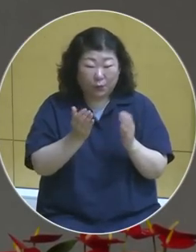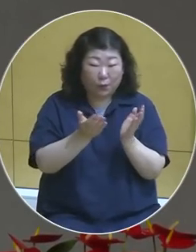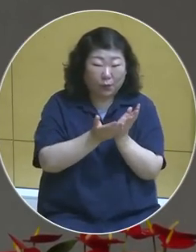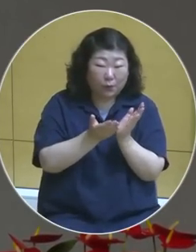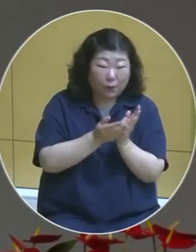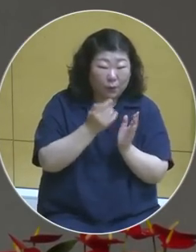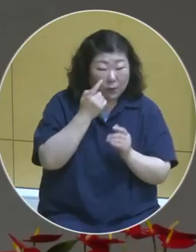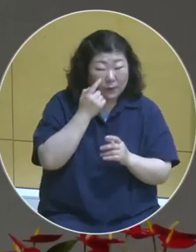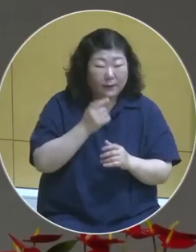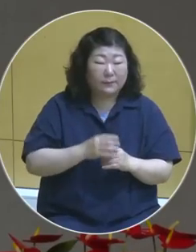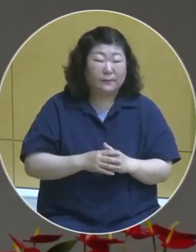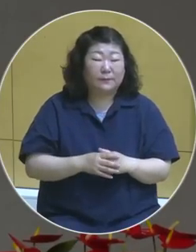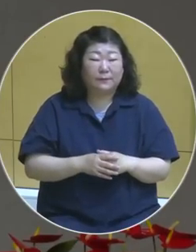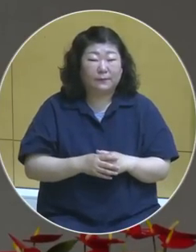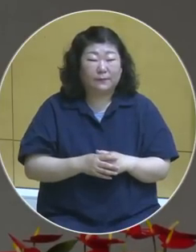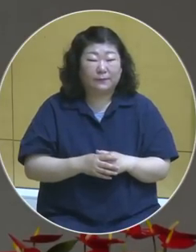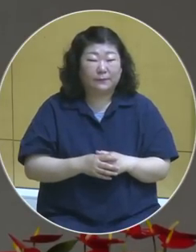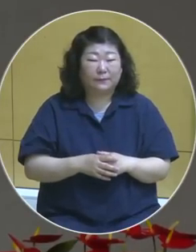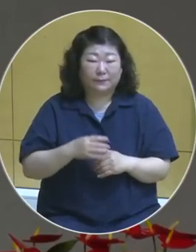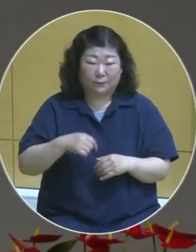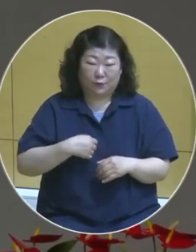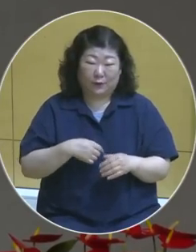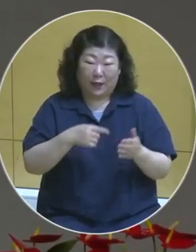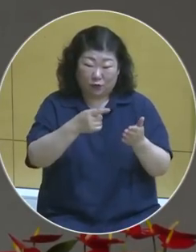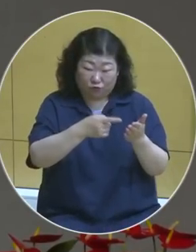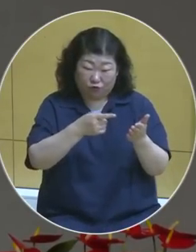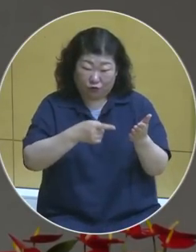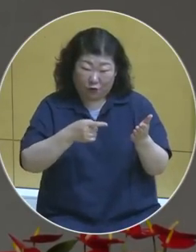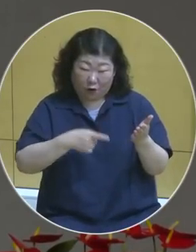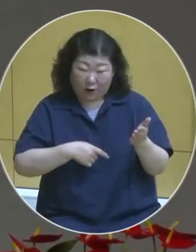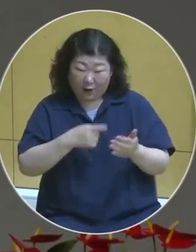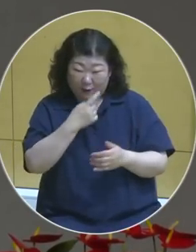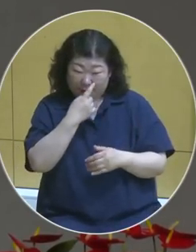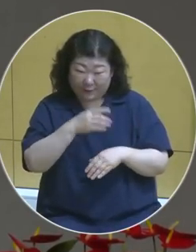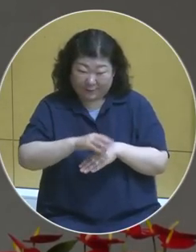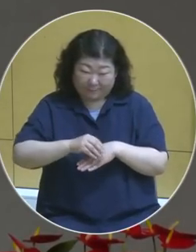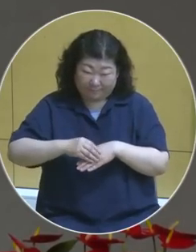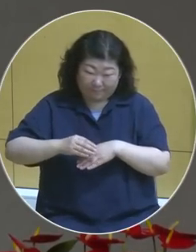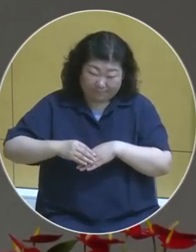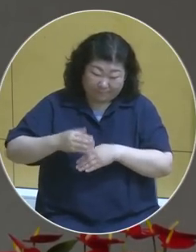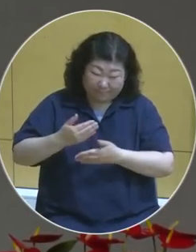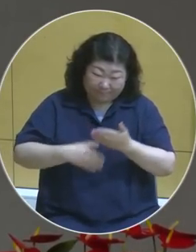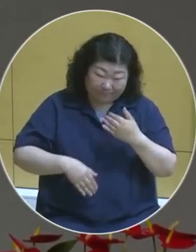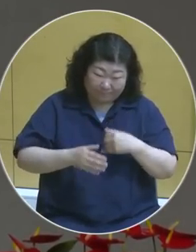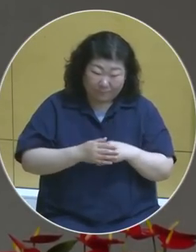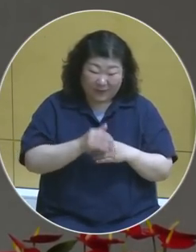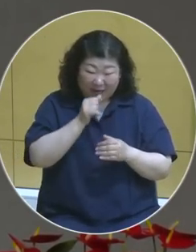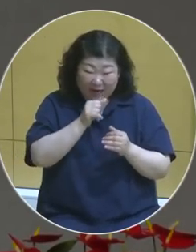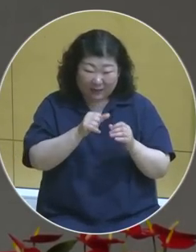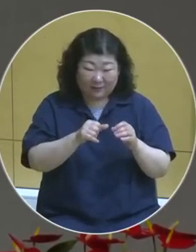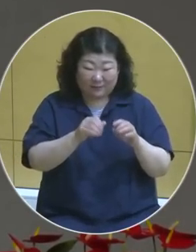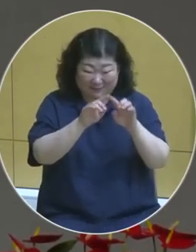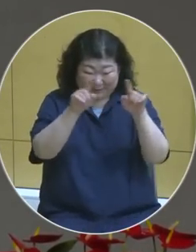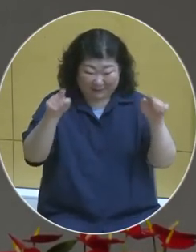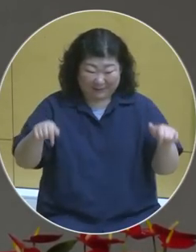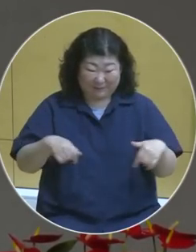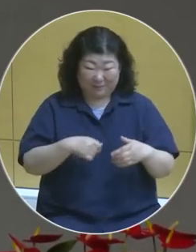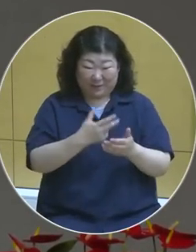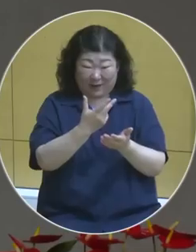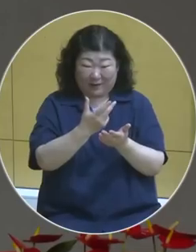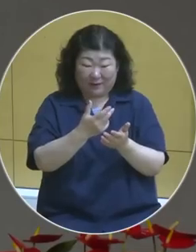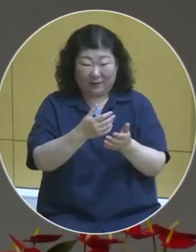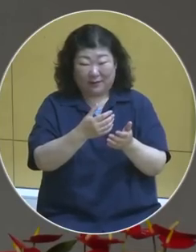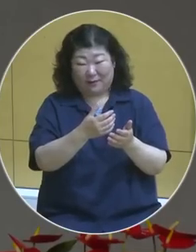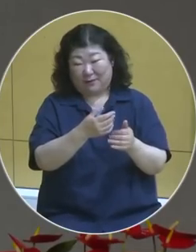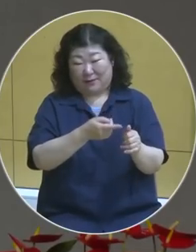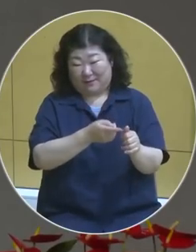여러분의 출석한 흔적들이 동판에 새겨져서 이렇게 남을 수 있도록 그렇게 여러분이 함께 해주시면 좋을 것 같습니다. 이게 뭐